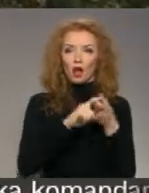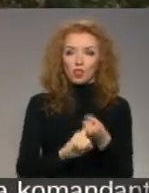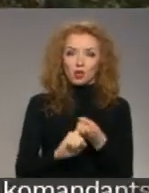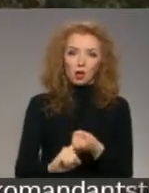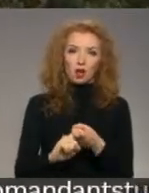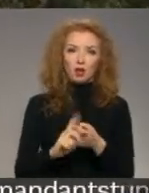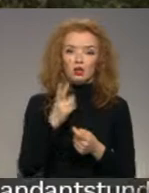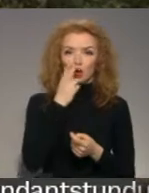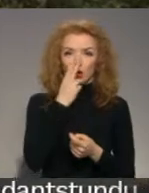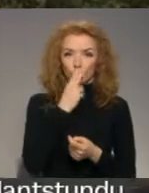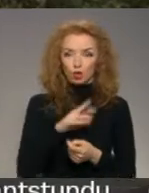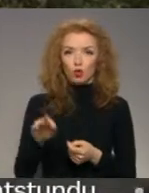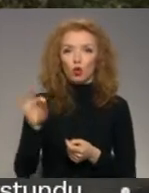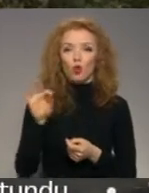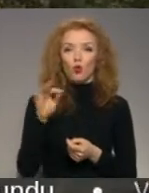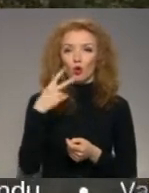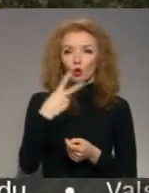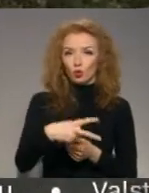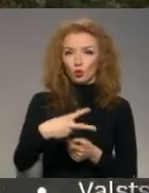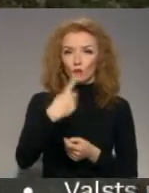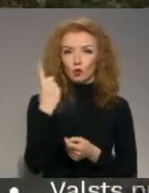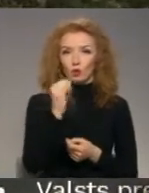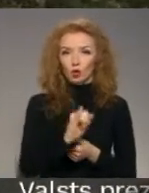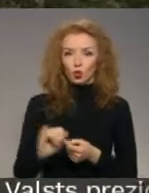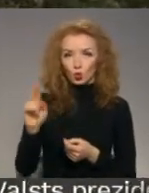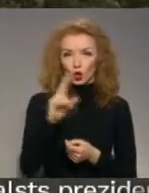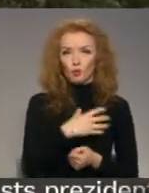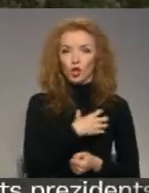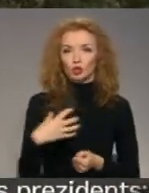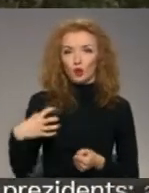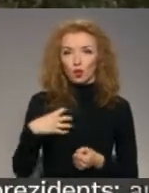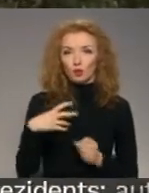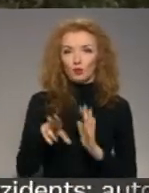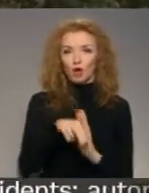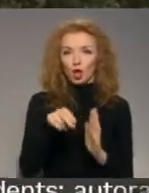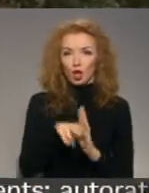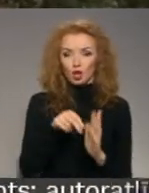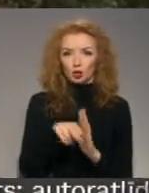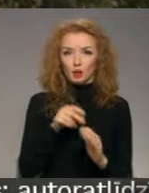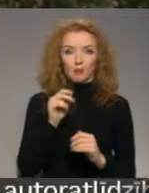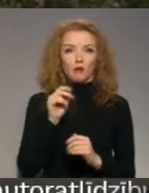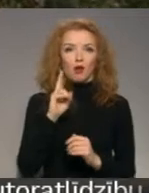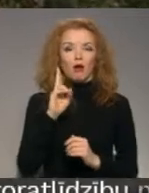no 21. Jūnija pašvaldību vēlēšanām, kā